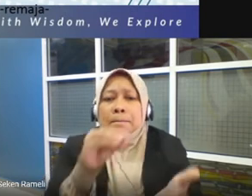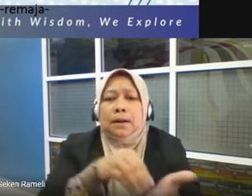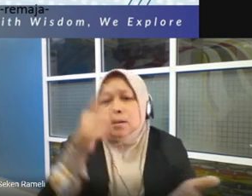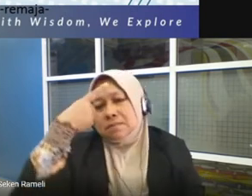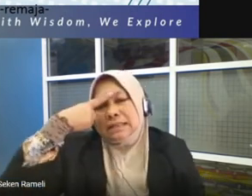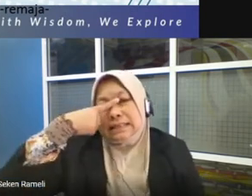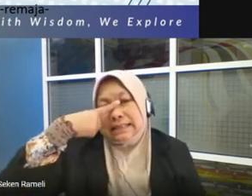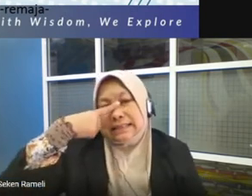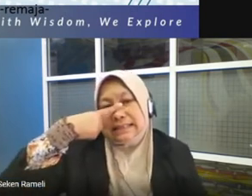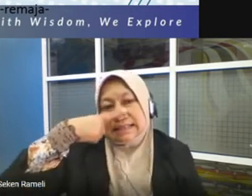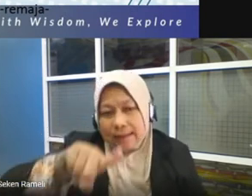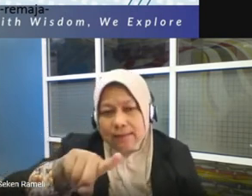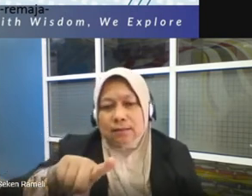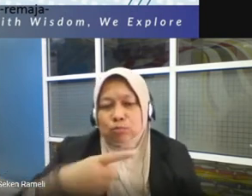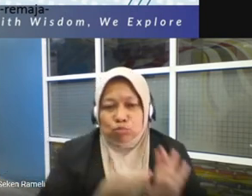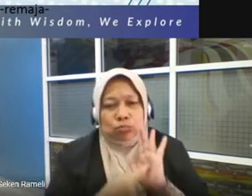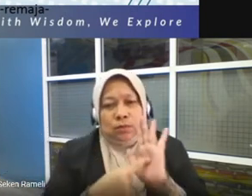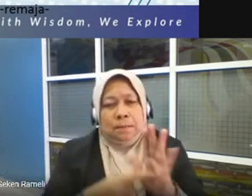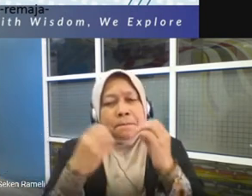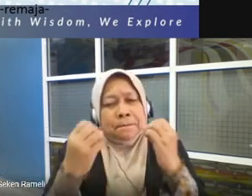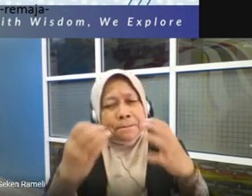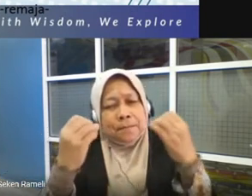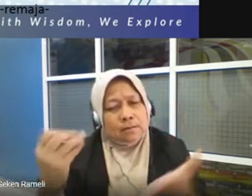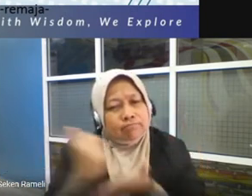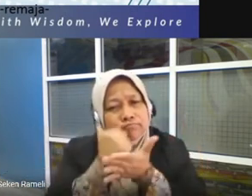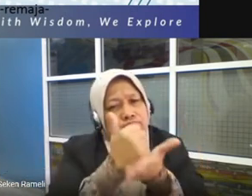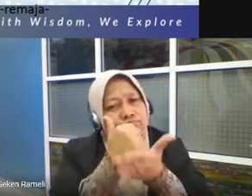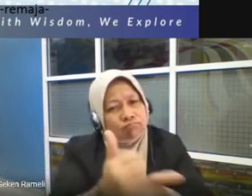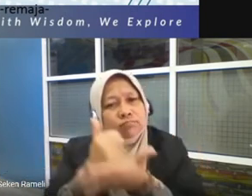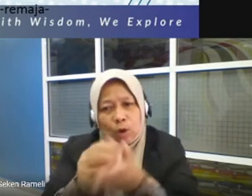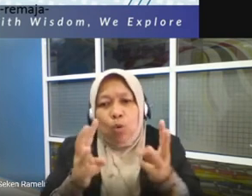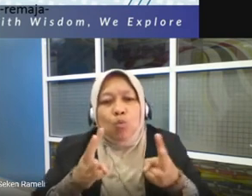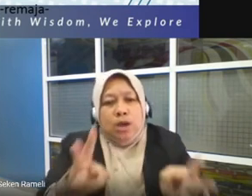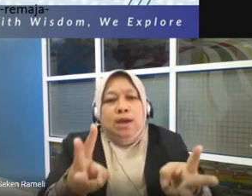Those divers reassuring them that more help is on the way.